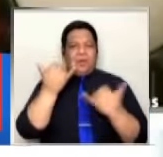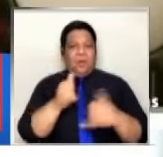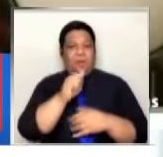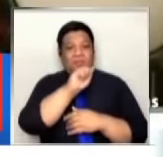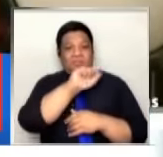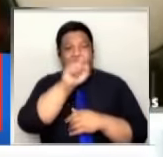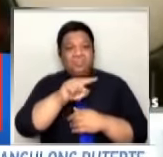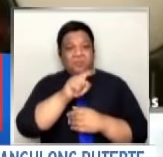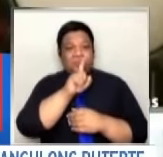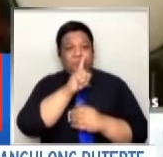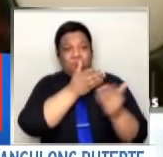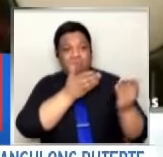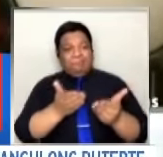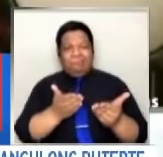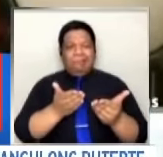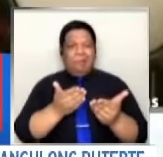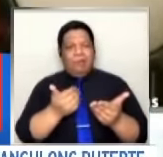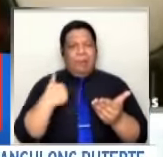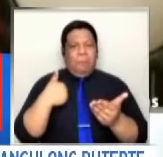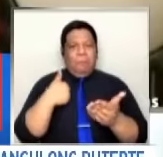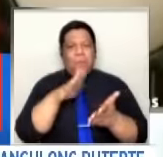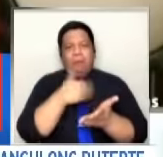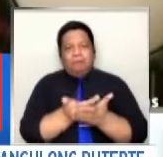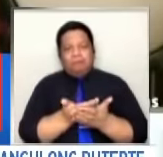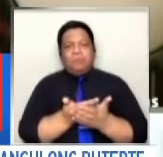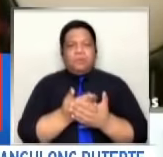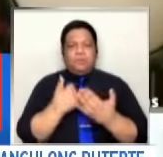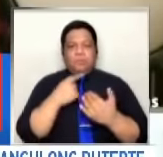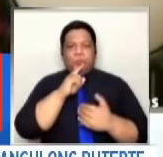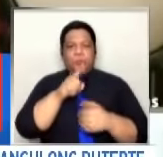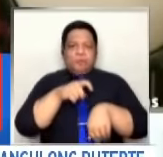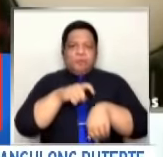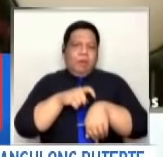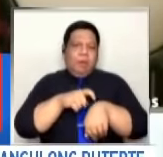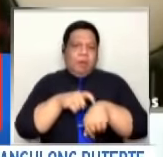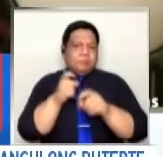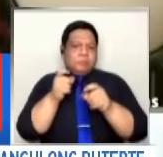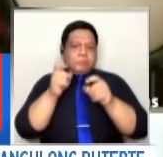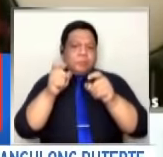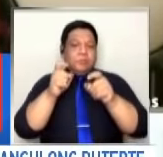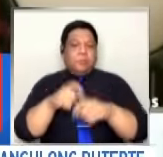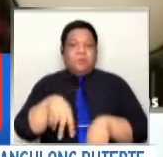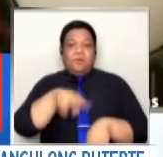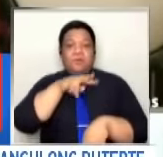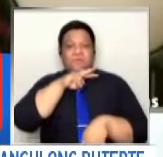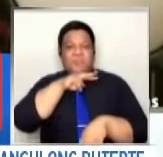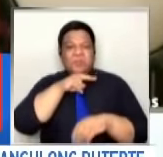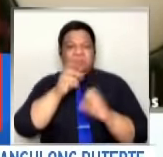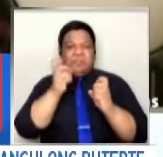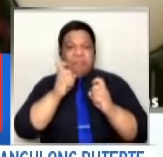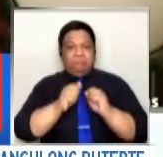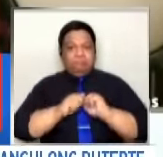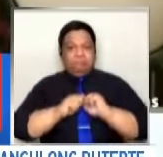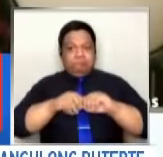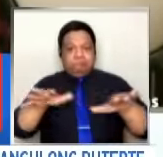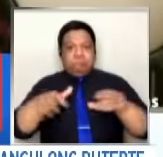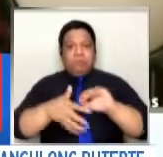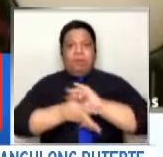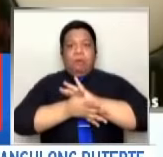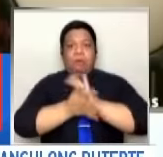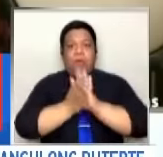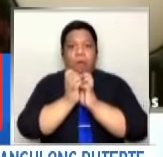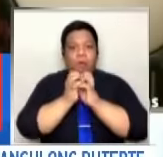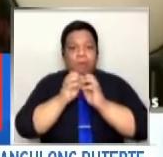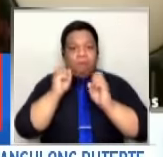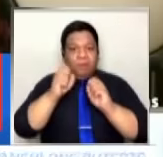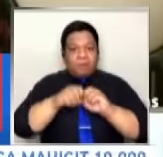racing against time. Dahil mabilis po yung ano yung virus at saka yung mga variants. Kailangan i-concentrate po natin